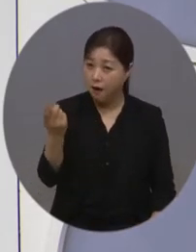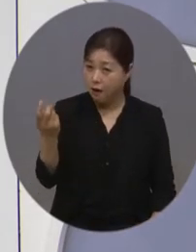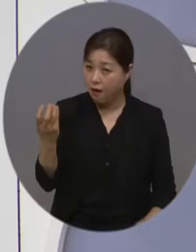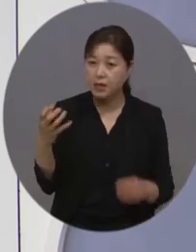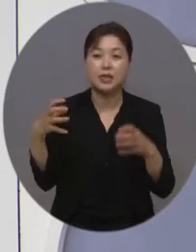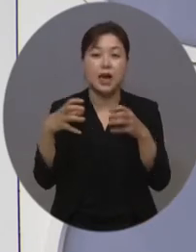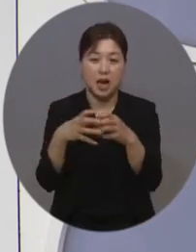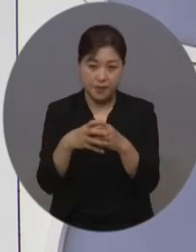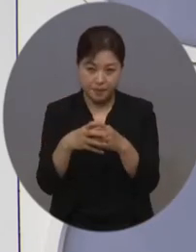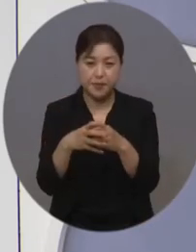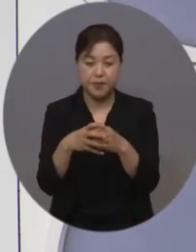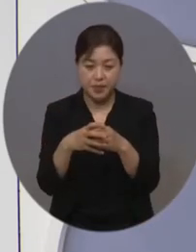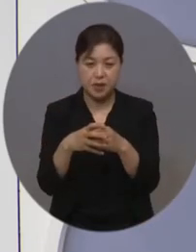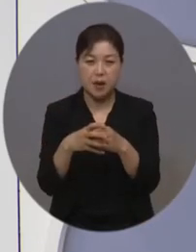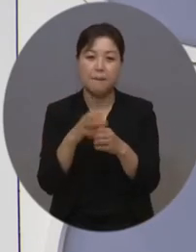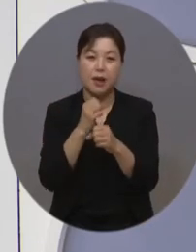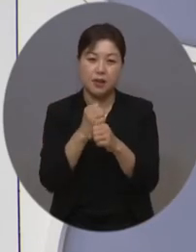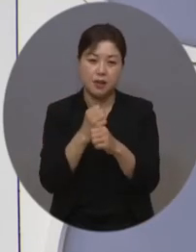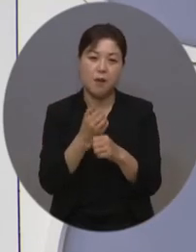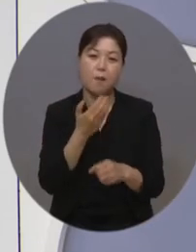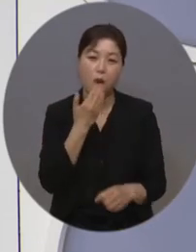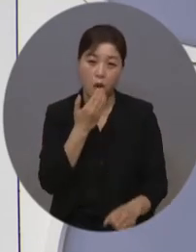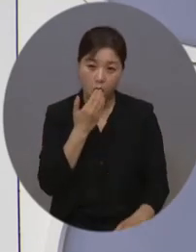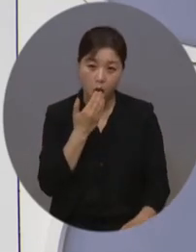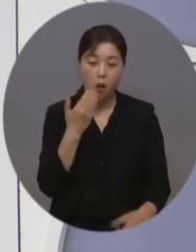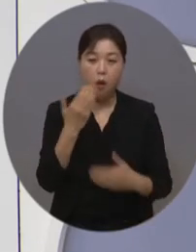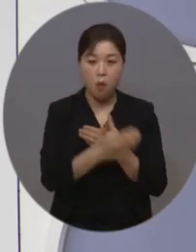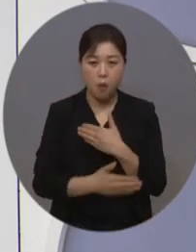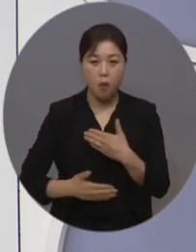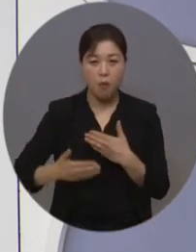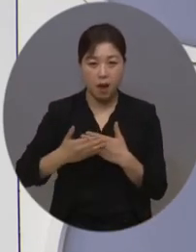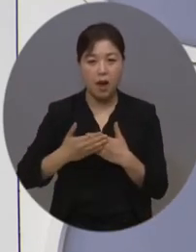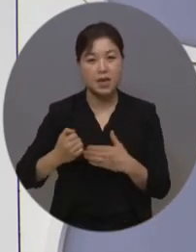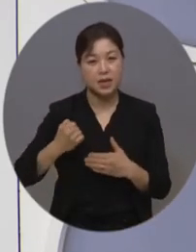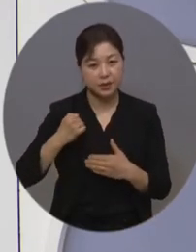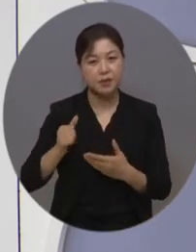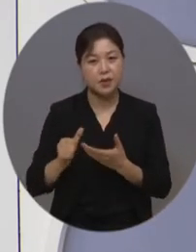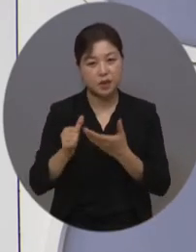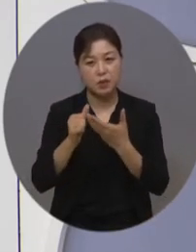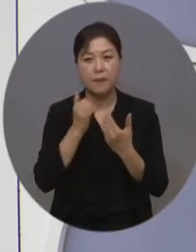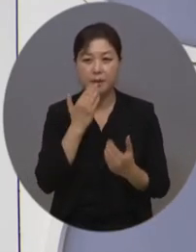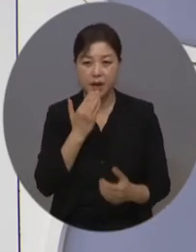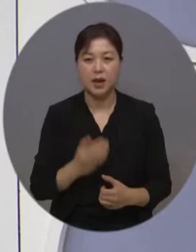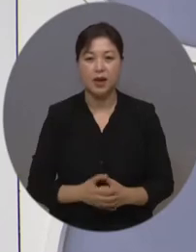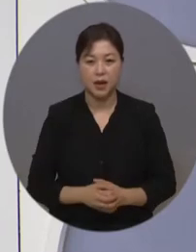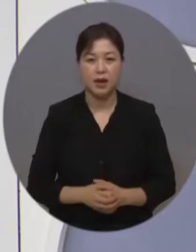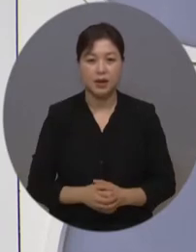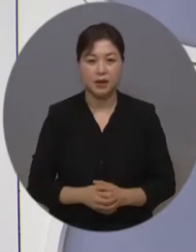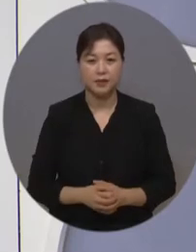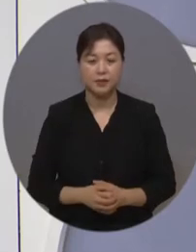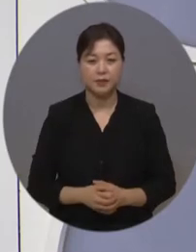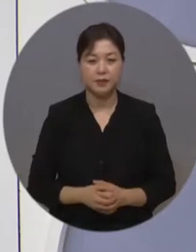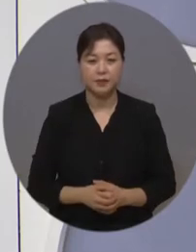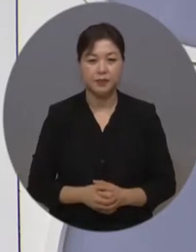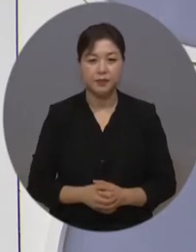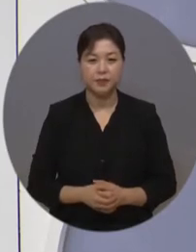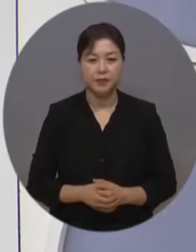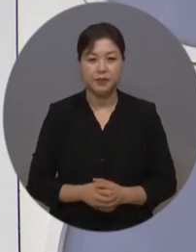해서 먹어라. 이게 이제 면역력을 먹는 기본입니다. 몇 가지를 소화해서.